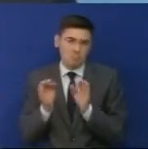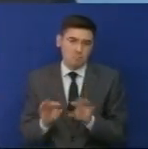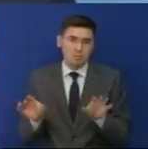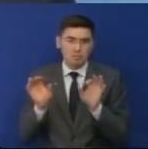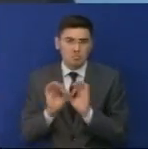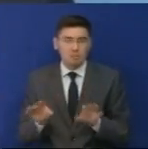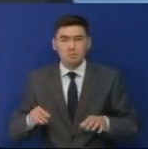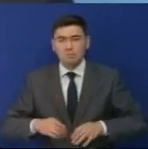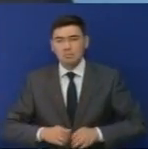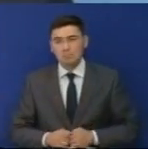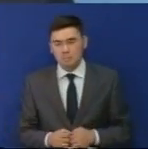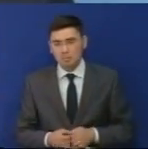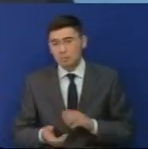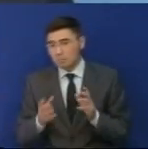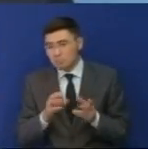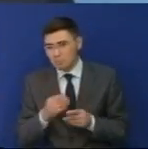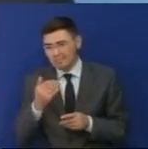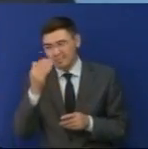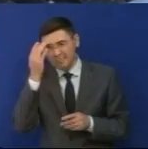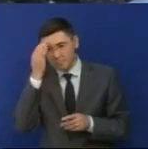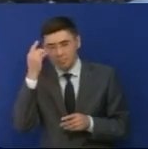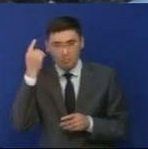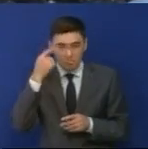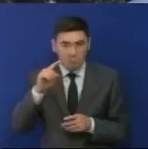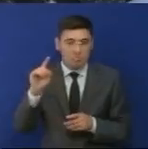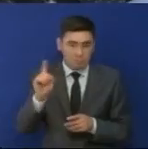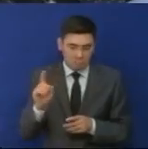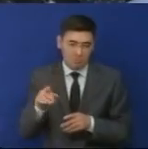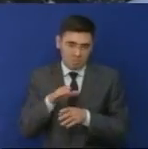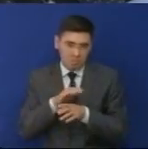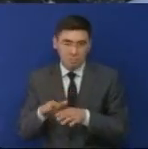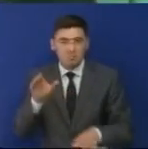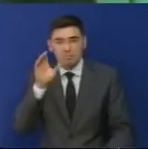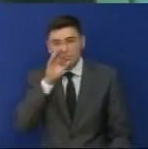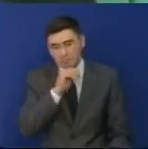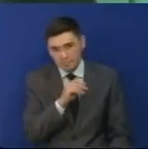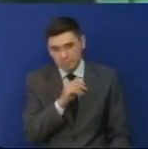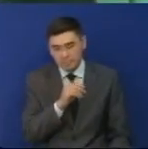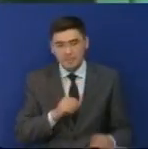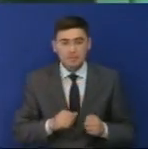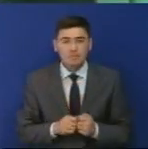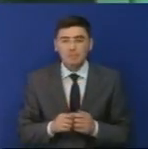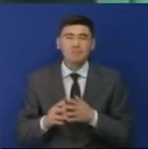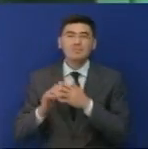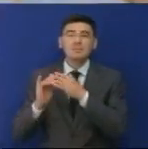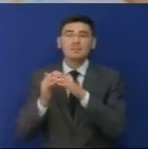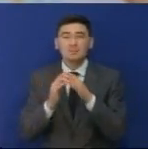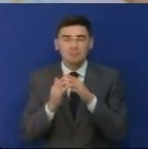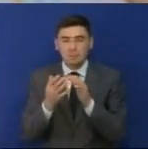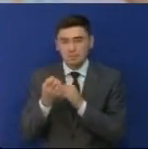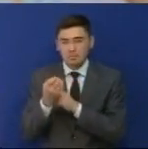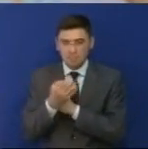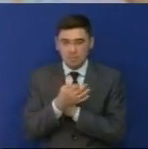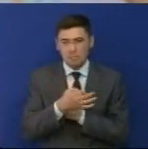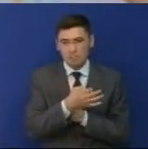включились и реализовали свои проекты, свои идеи. Села посещают не только молодежные организации, но также представители областного